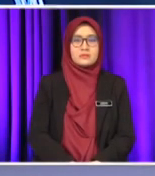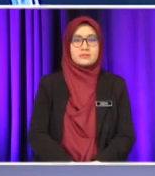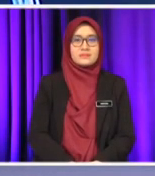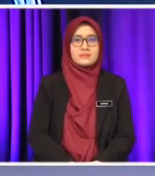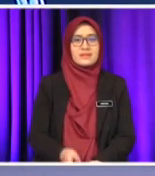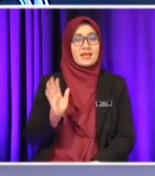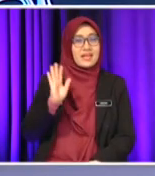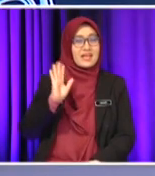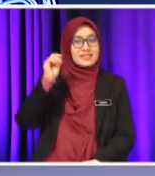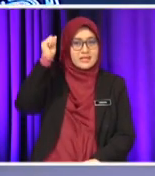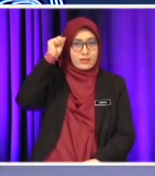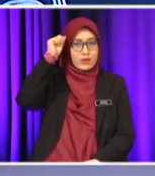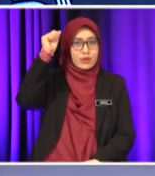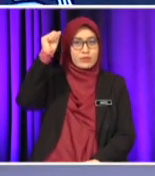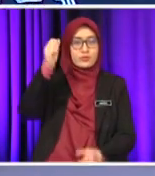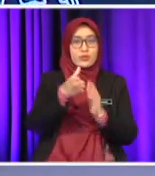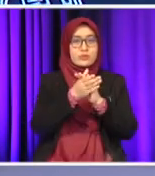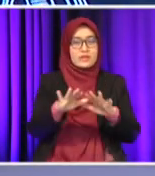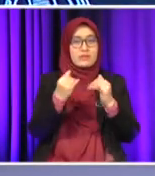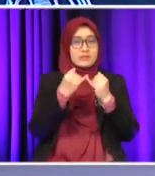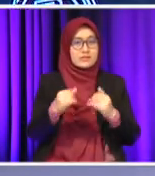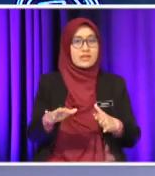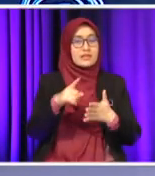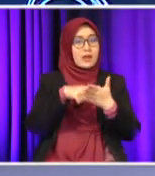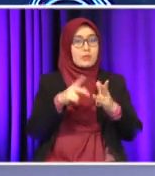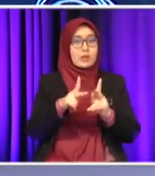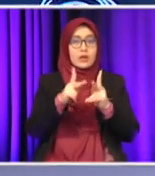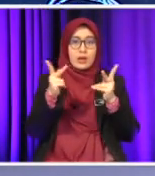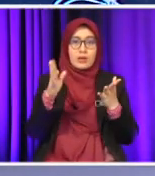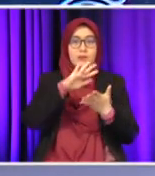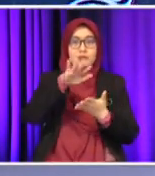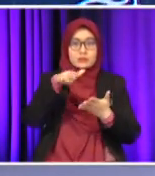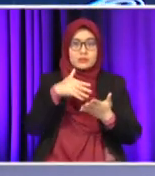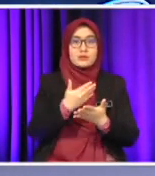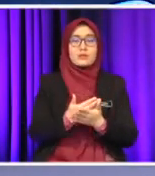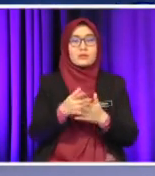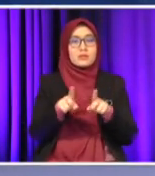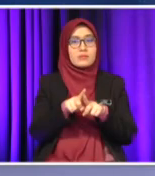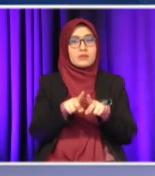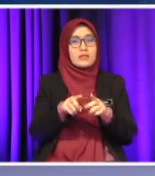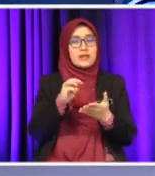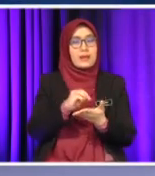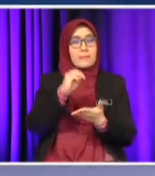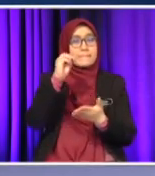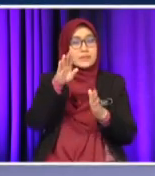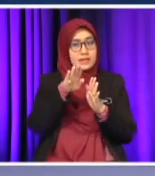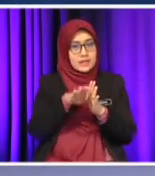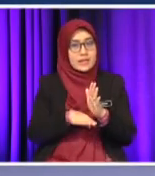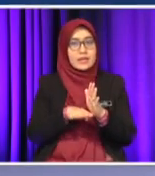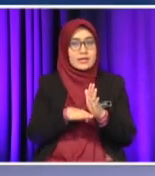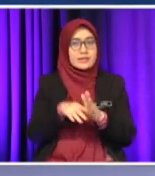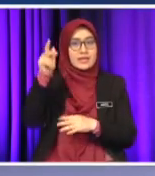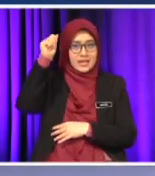Hai assalamualaikum Salam sejahtera Apa kabar semua selamat datang kembali saya Akmal Nazri